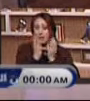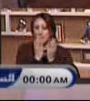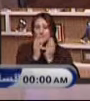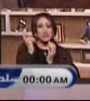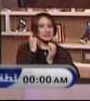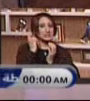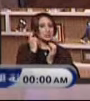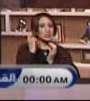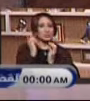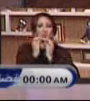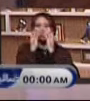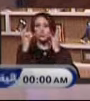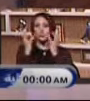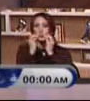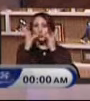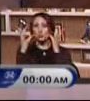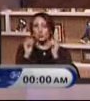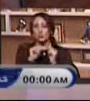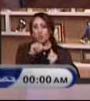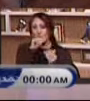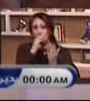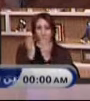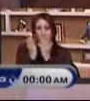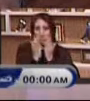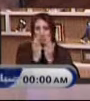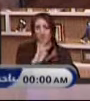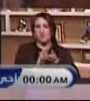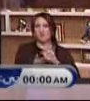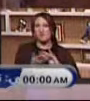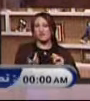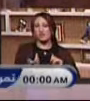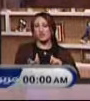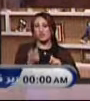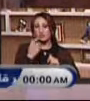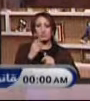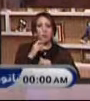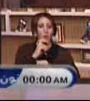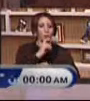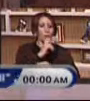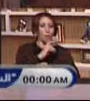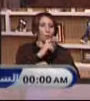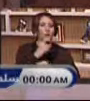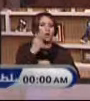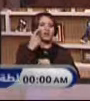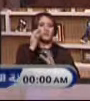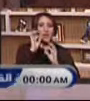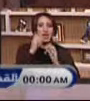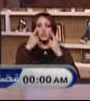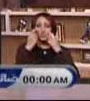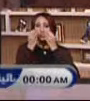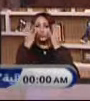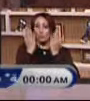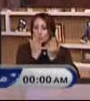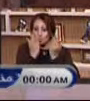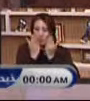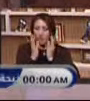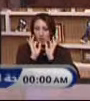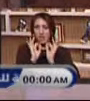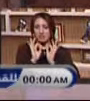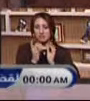والأذن السامعة. أما لما من غير مصحف حرمت العين من أن ينظر إلى أن تنظر إلى كلام الله. نعم. إذا قرأت